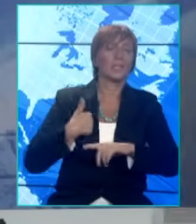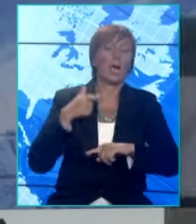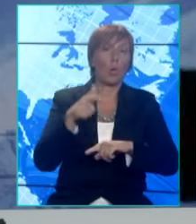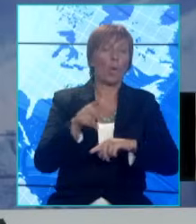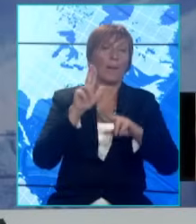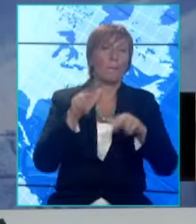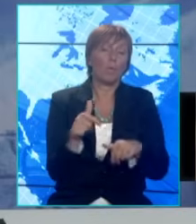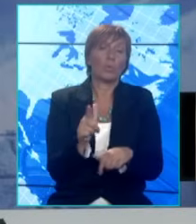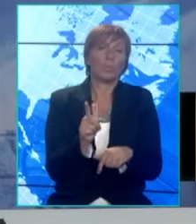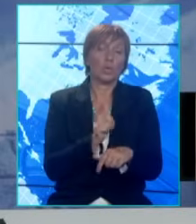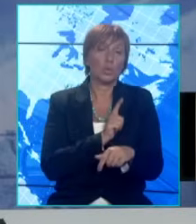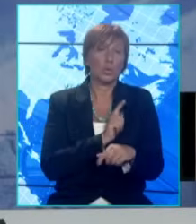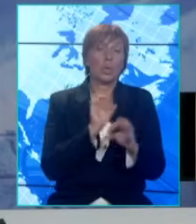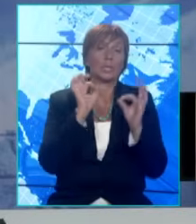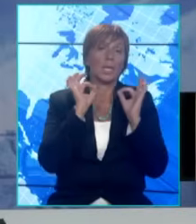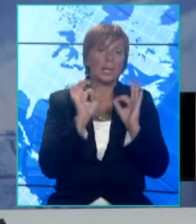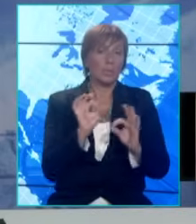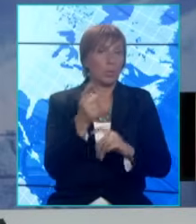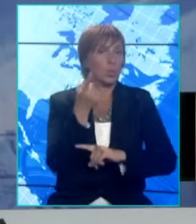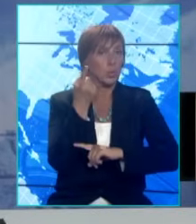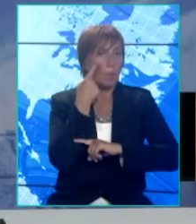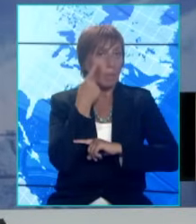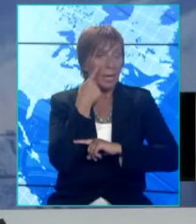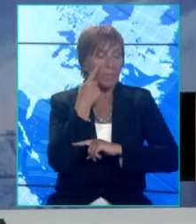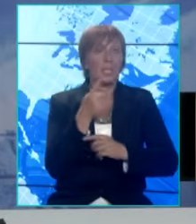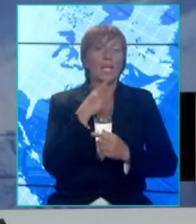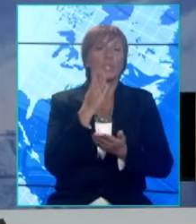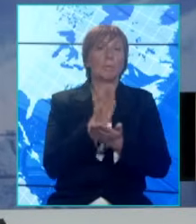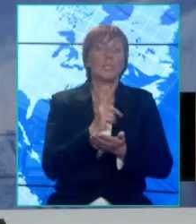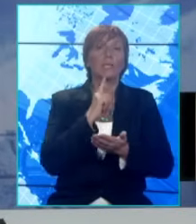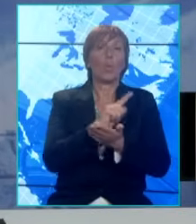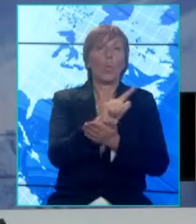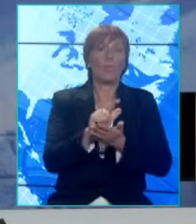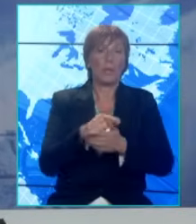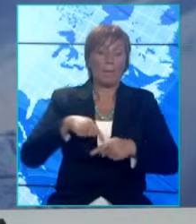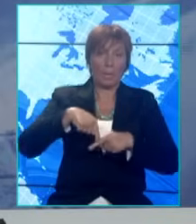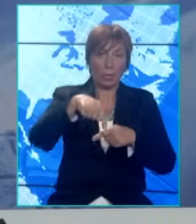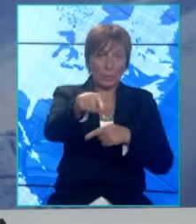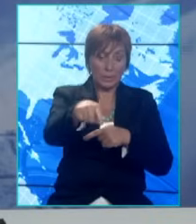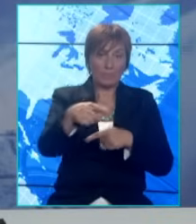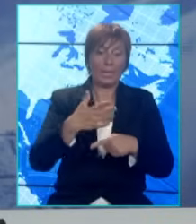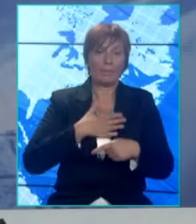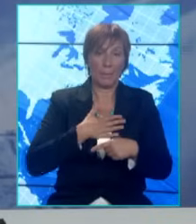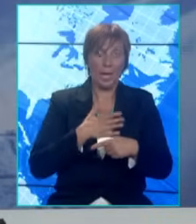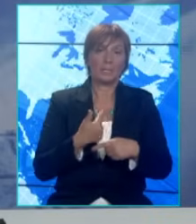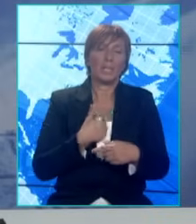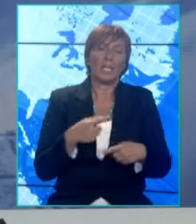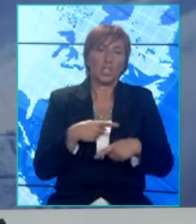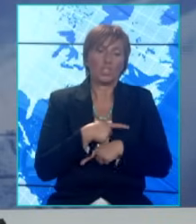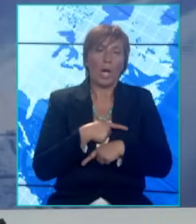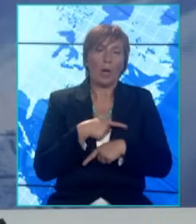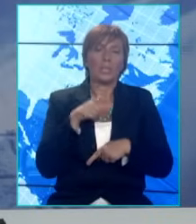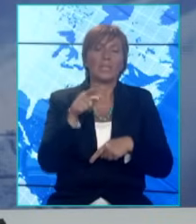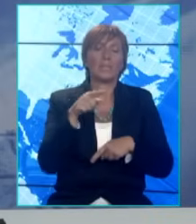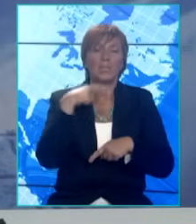možemo skoro sa sigurnošću predvidjeti da će biti u vremenu ispred nas. Žao mi je, evo što ste spomenuli, da Dom naroda